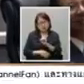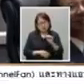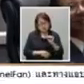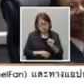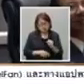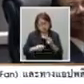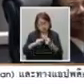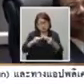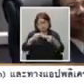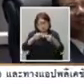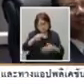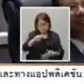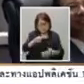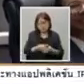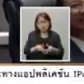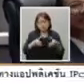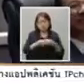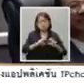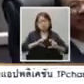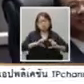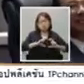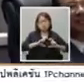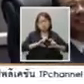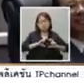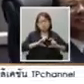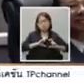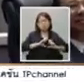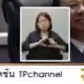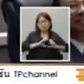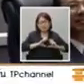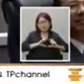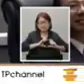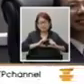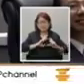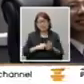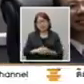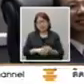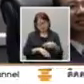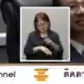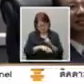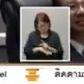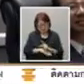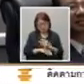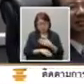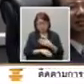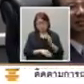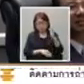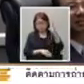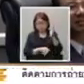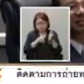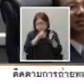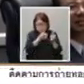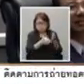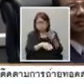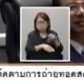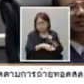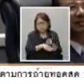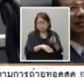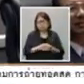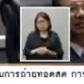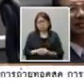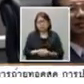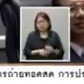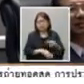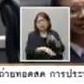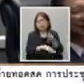ระบบบัญชีรายชื่อพรรคภูมิใจไทยท่านประธานครับผมขออนุญาตประท้วงต่อท่านประธานว่าท่าน